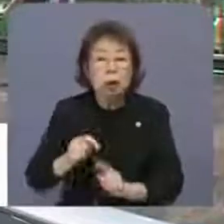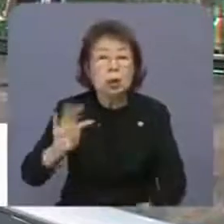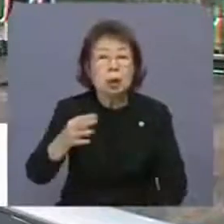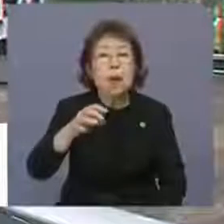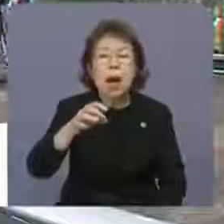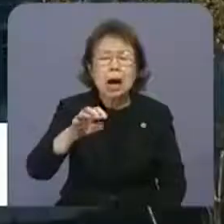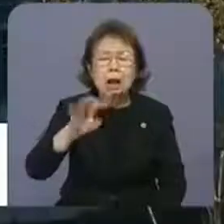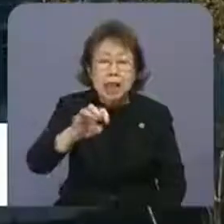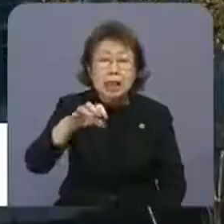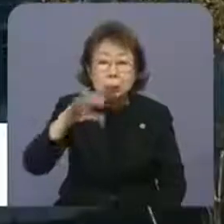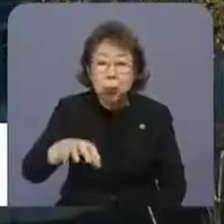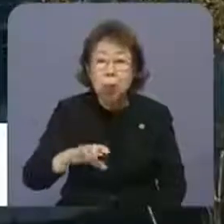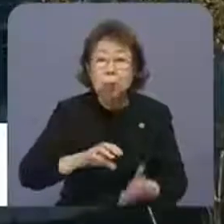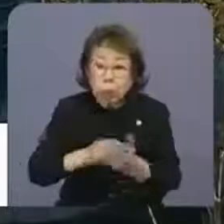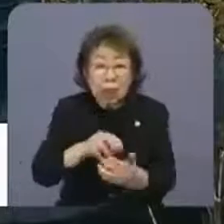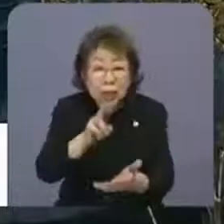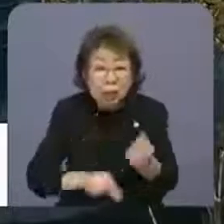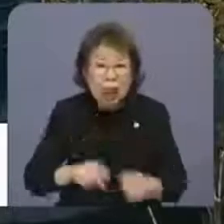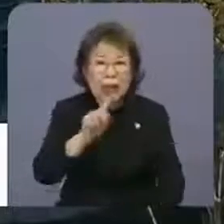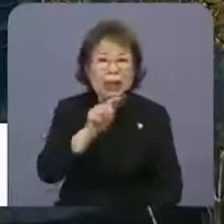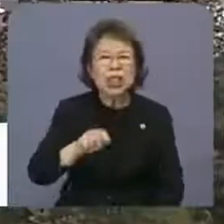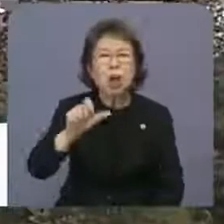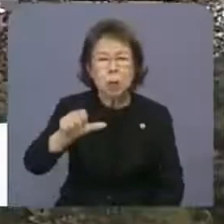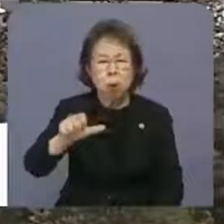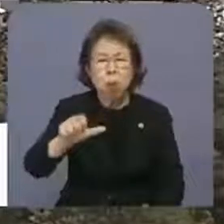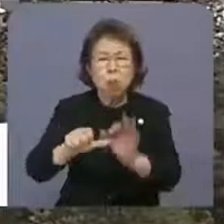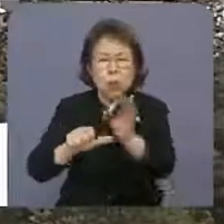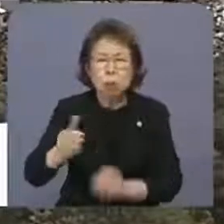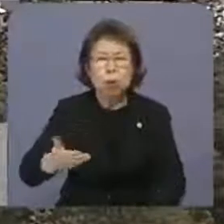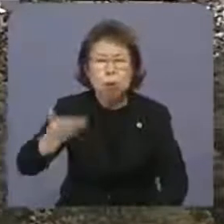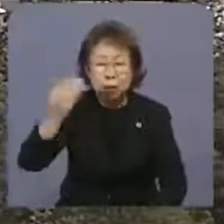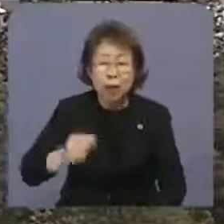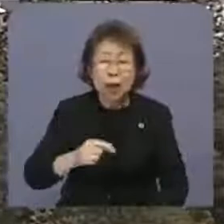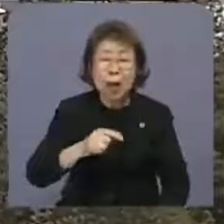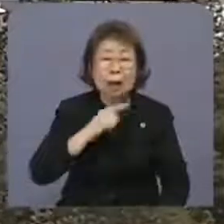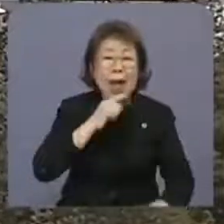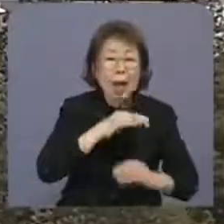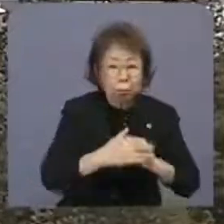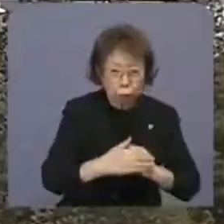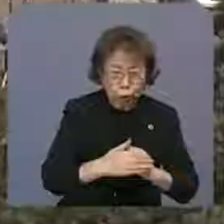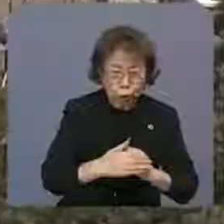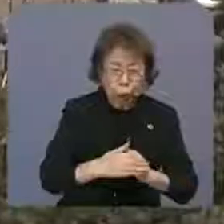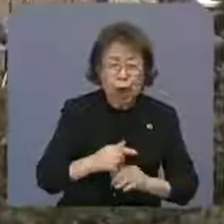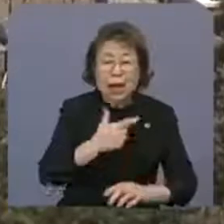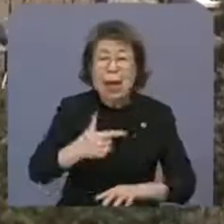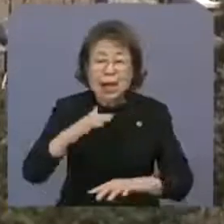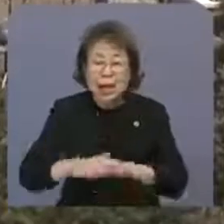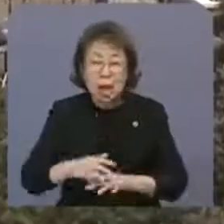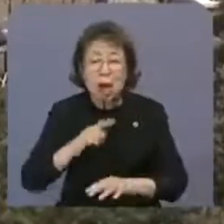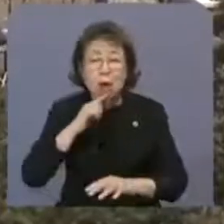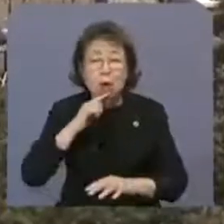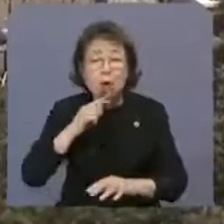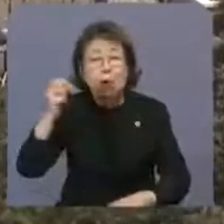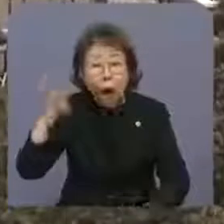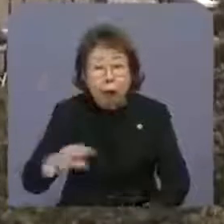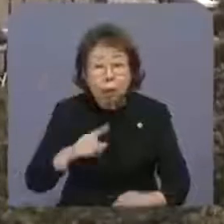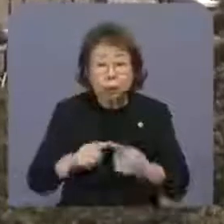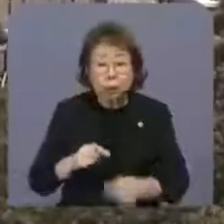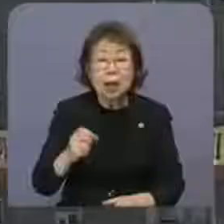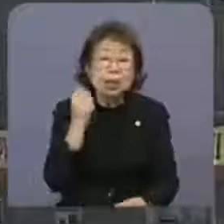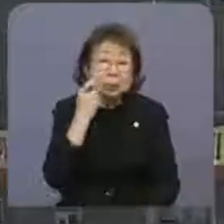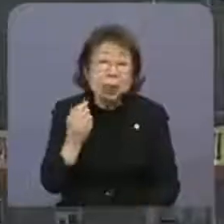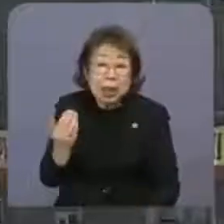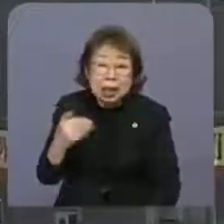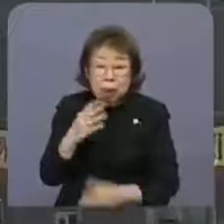매출액은 1.5% 늘었습니다 대구와 대적 광주는 이미 10개월 전에 정부 예산을 받아